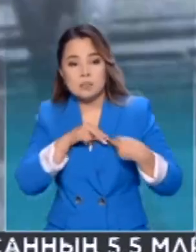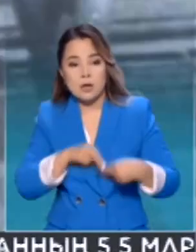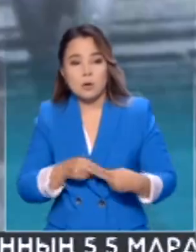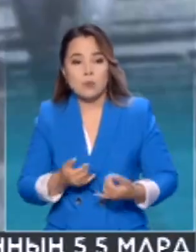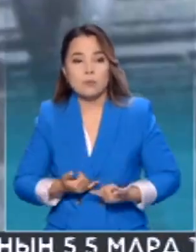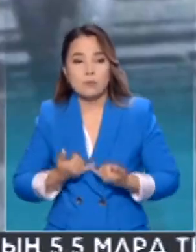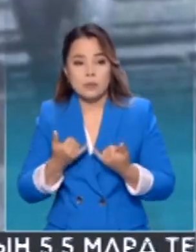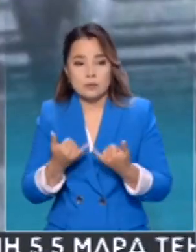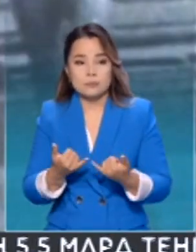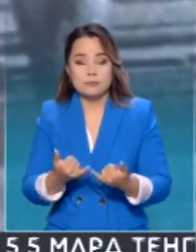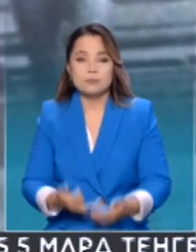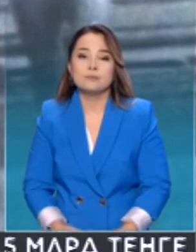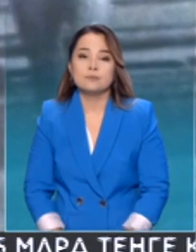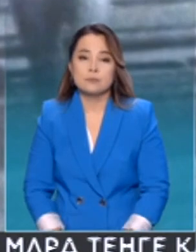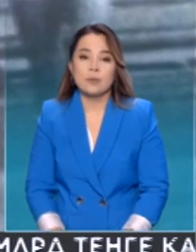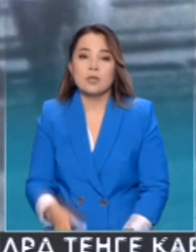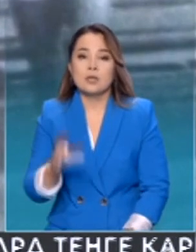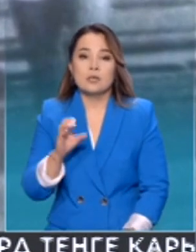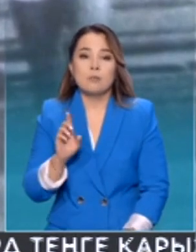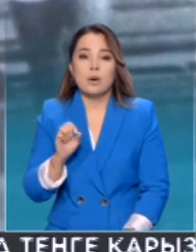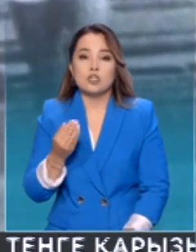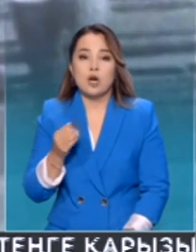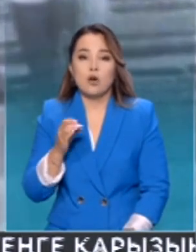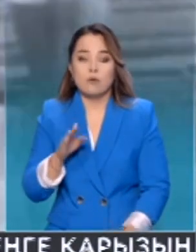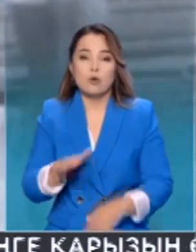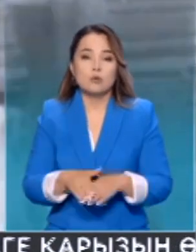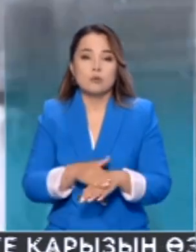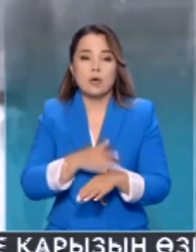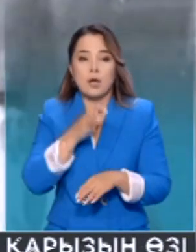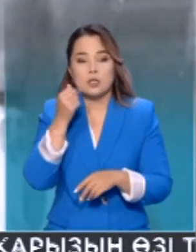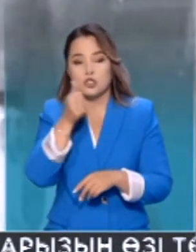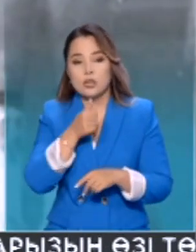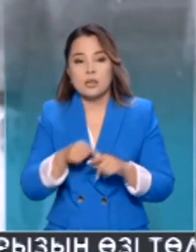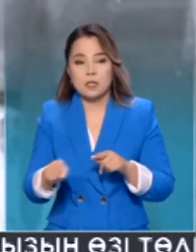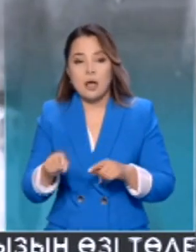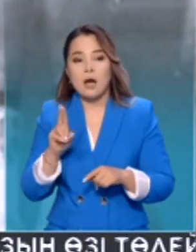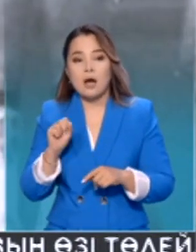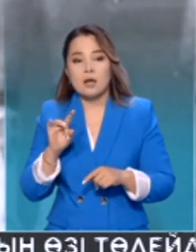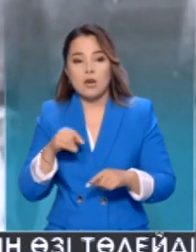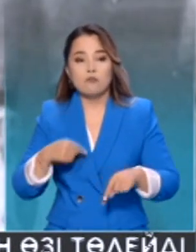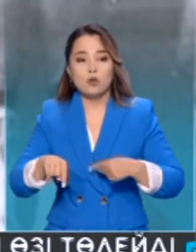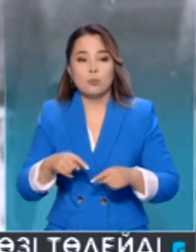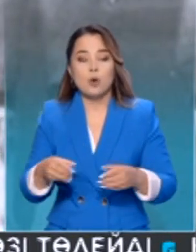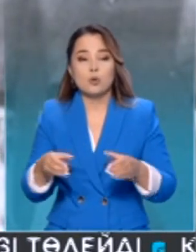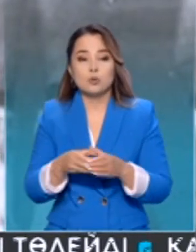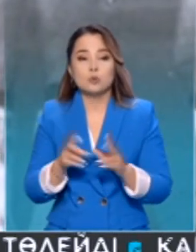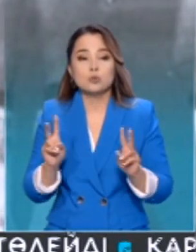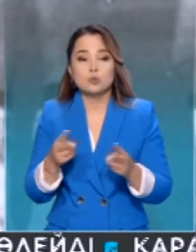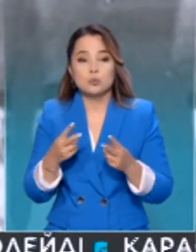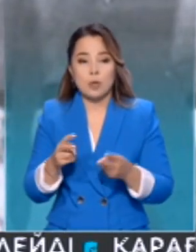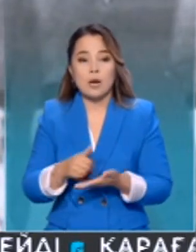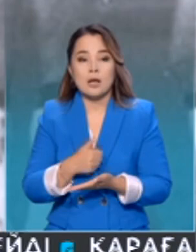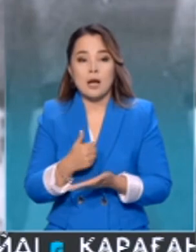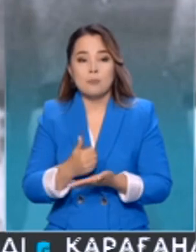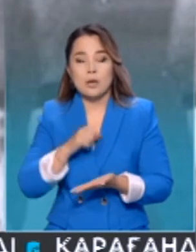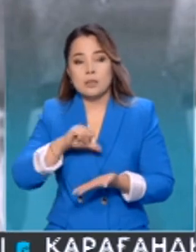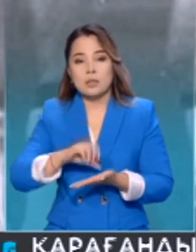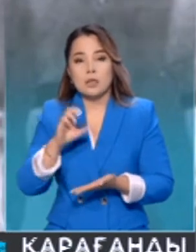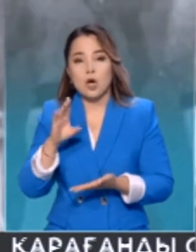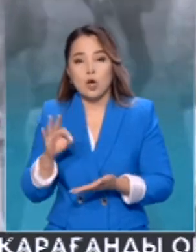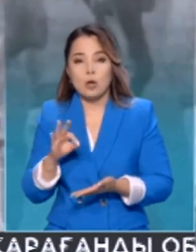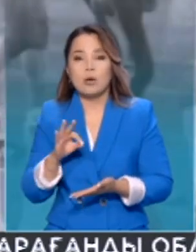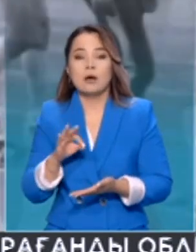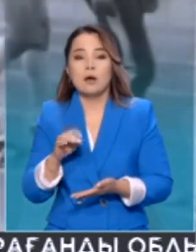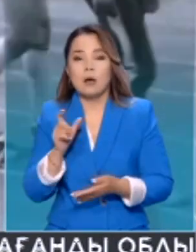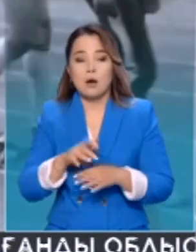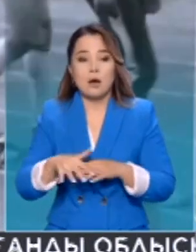зор. Сейілда Байшақов ұзақ жылдар бойы Алматылық Қайрат футбол клубының капитаны болды. КСРО ұлттық құрамасында ойнады. КСРО